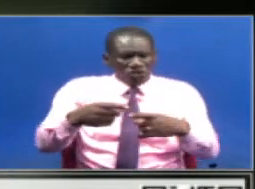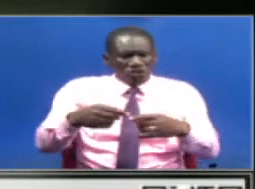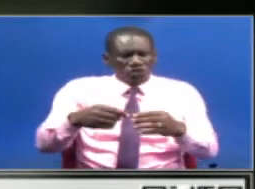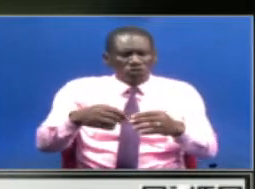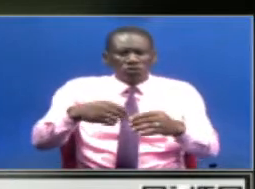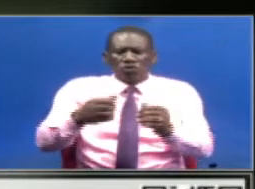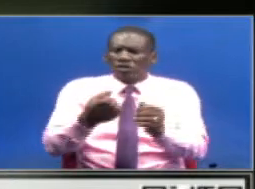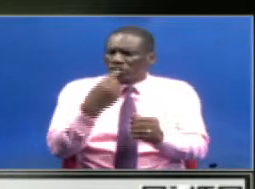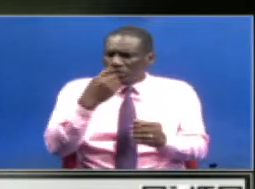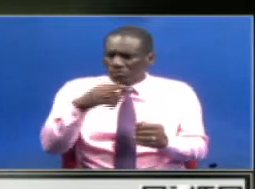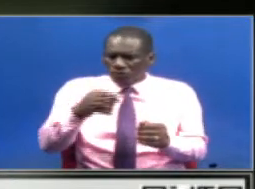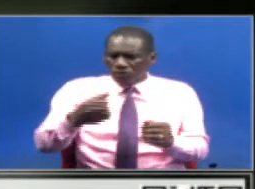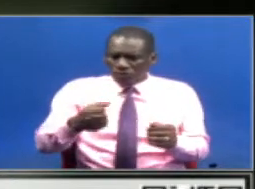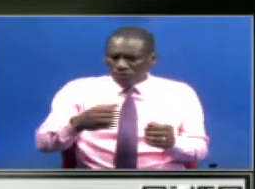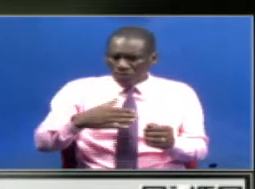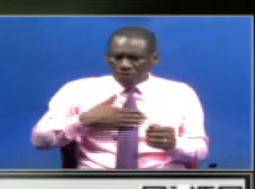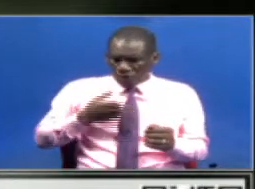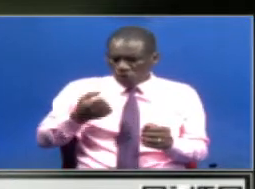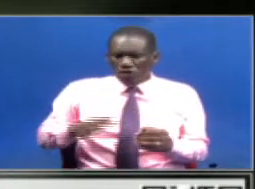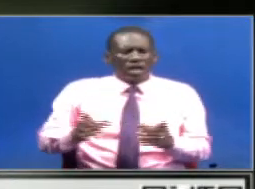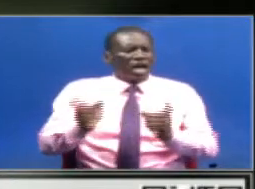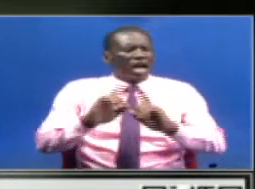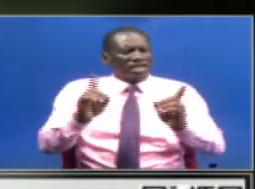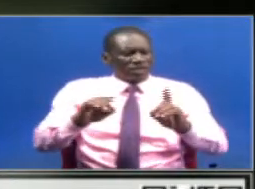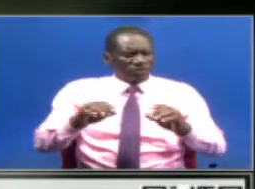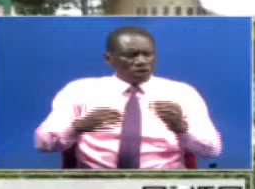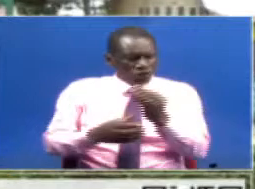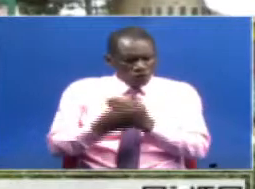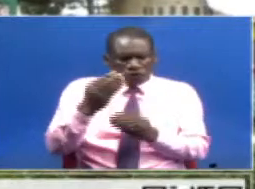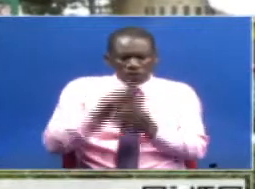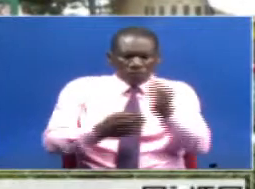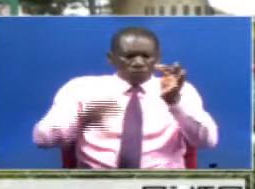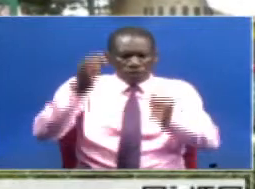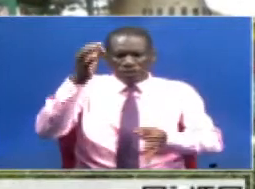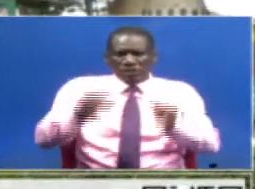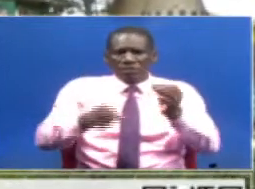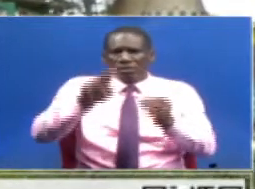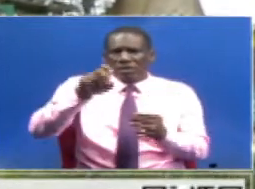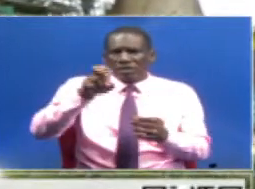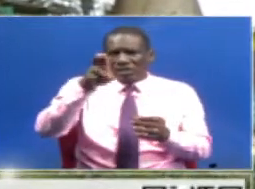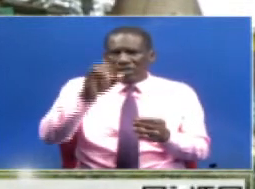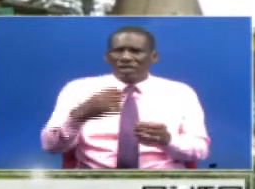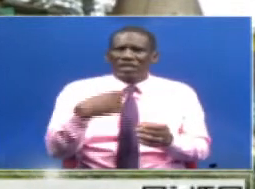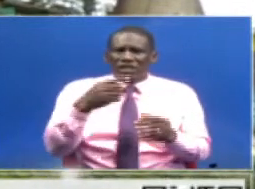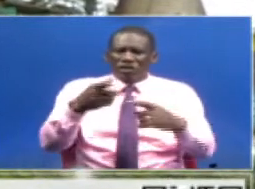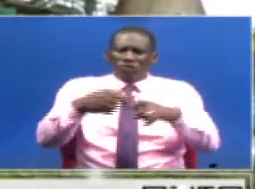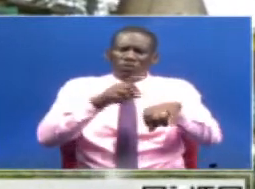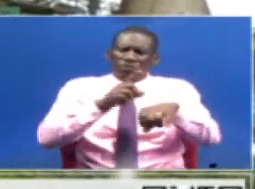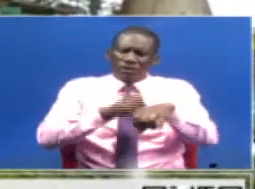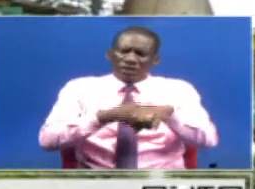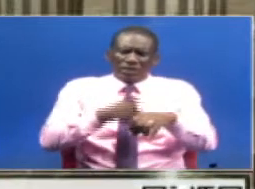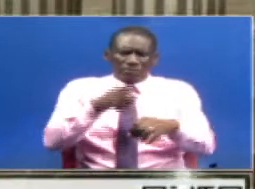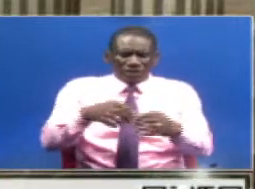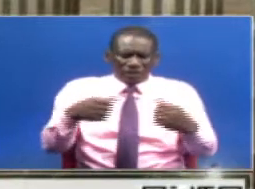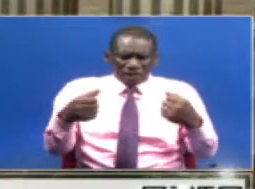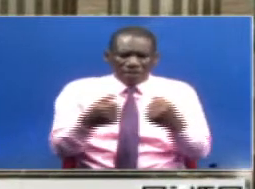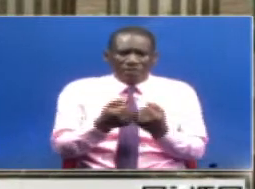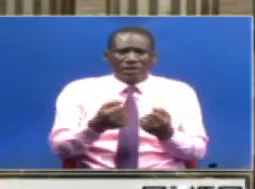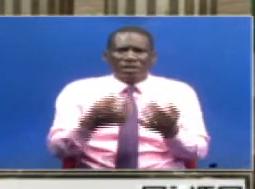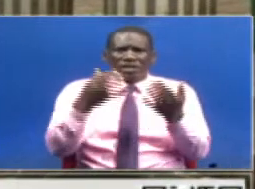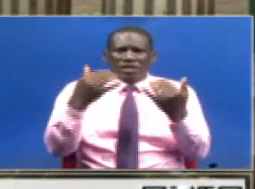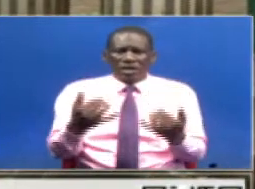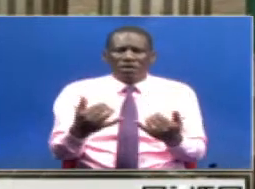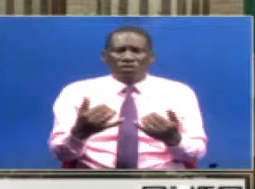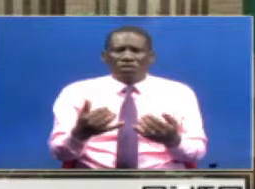matibabu. Sikuridhika na huo uamuzi. Njeri anasema tangu tukio hilo kufanyika